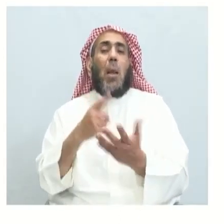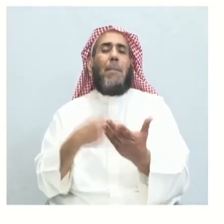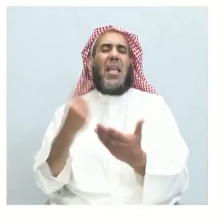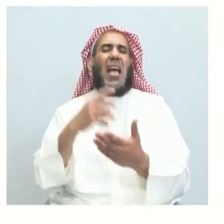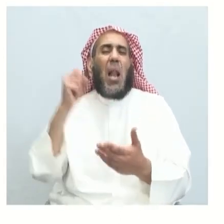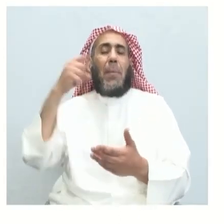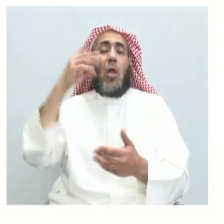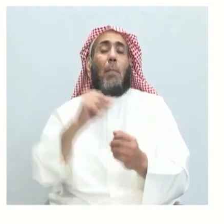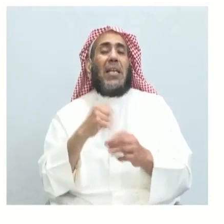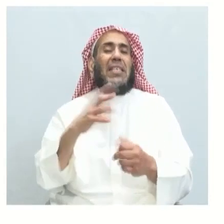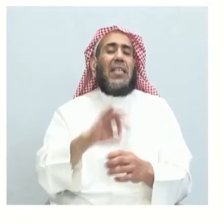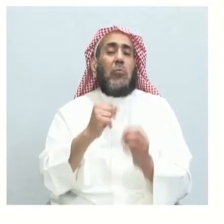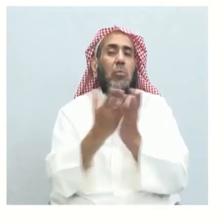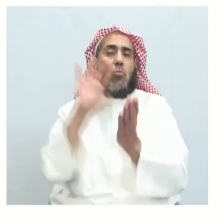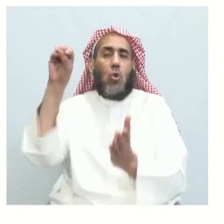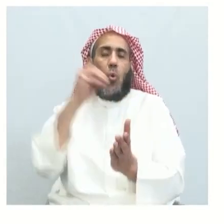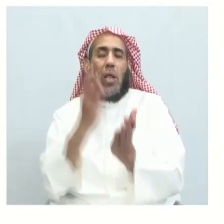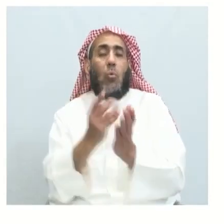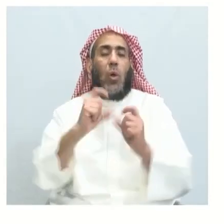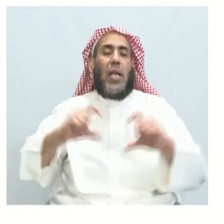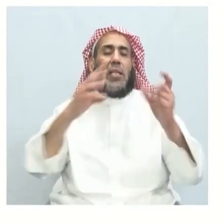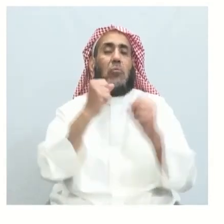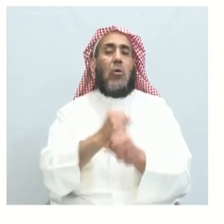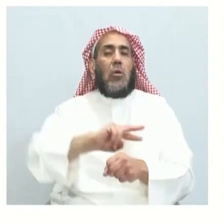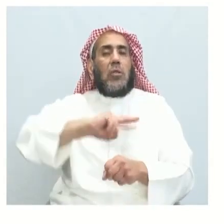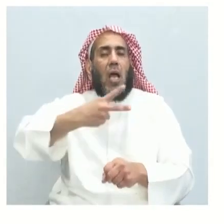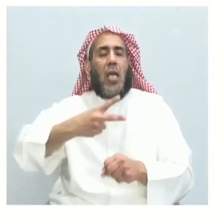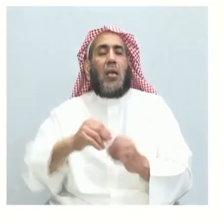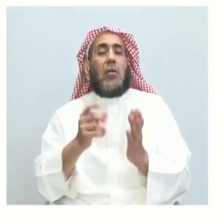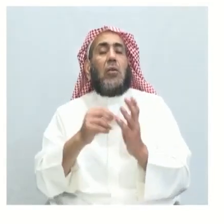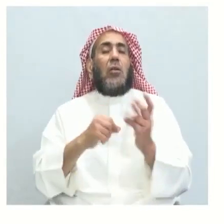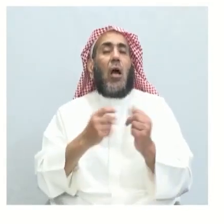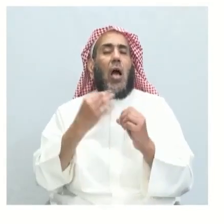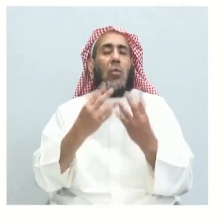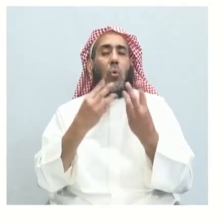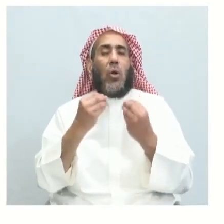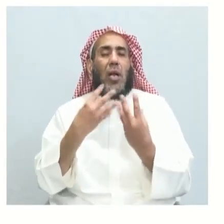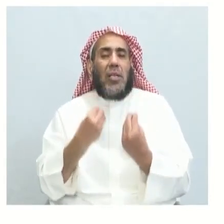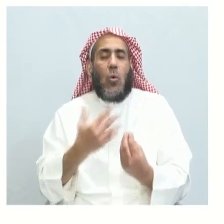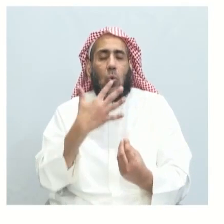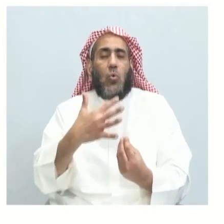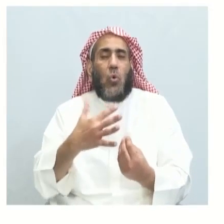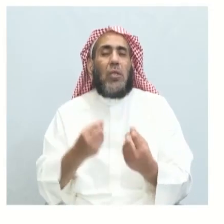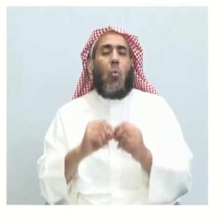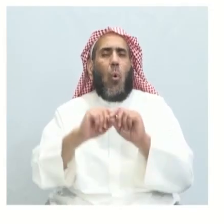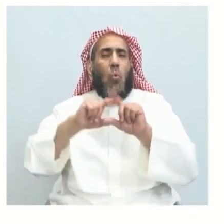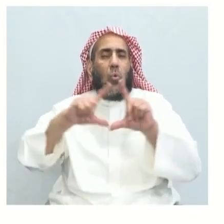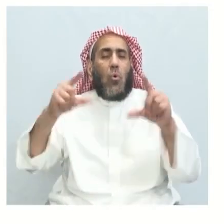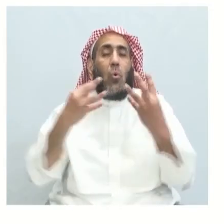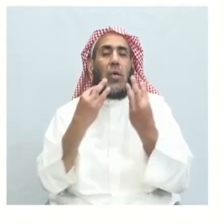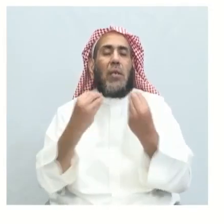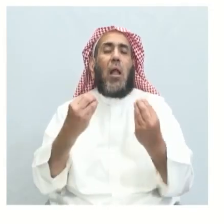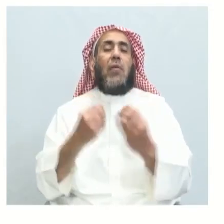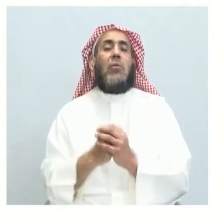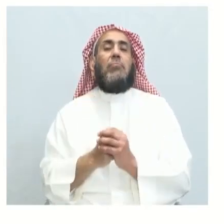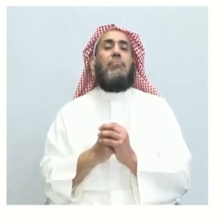البدويه اما الاسلاميه مستمده من القران الكريم والحديث النبوي الشريف وتغير تغيرا جذي اصبحت اكثر رقه واكثر سهوله واكثر جمال في